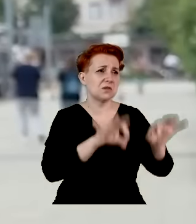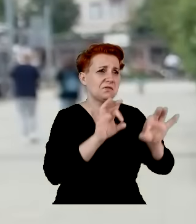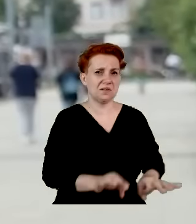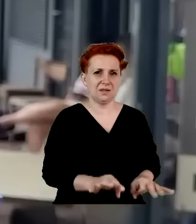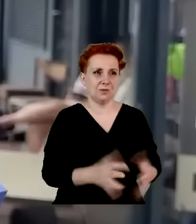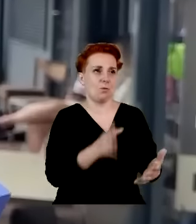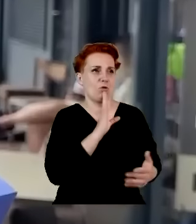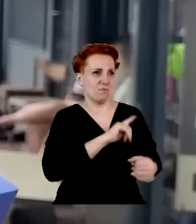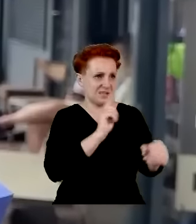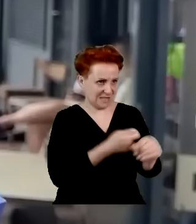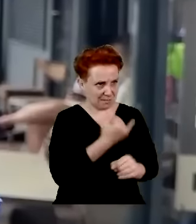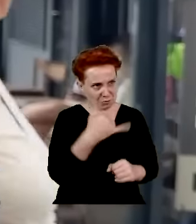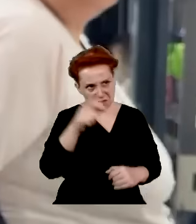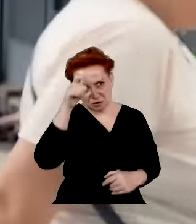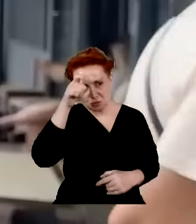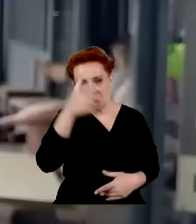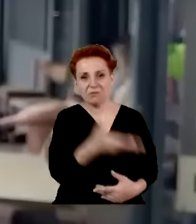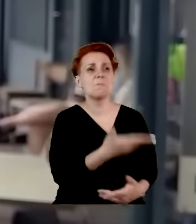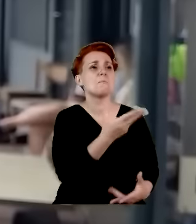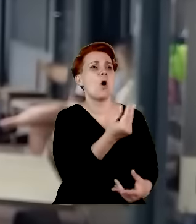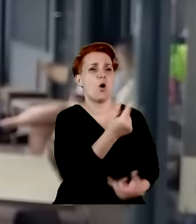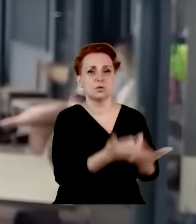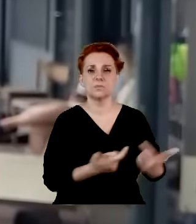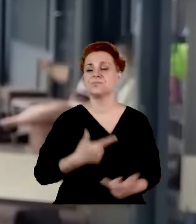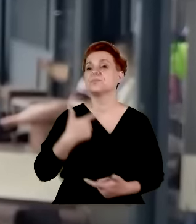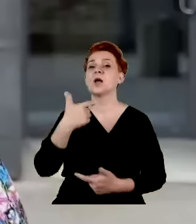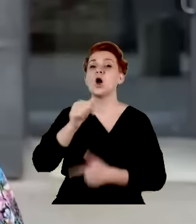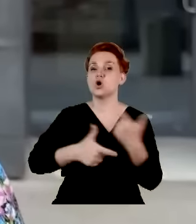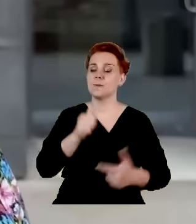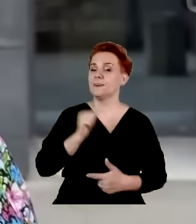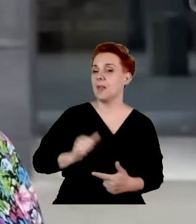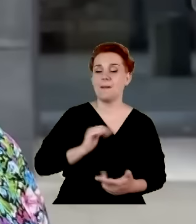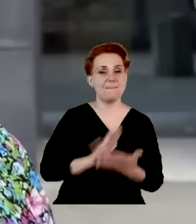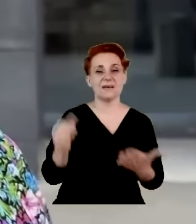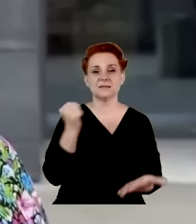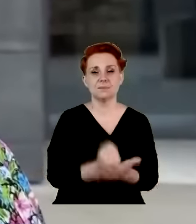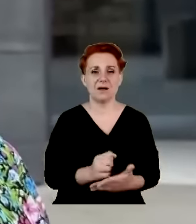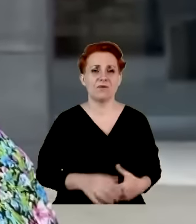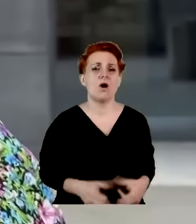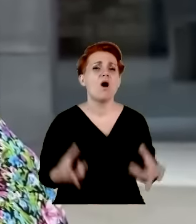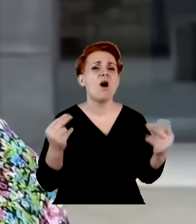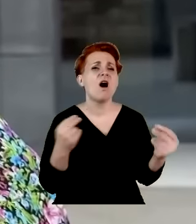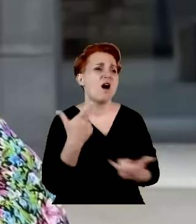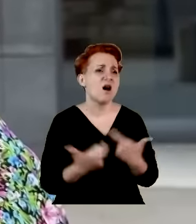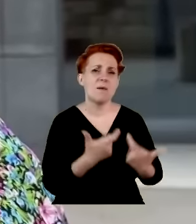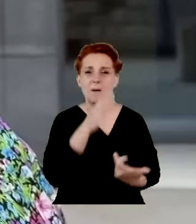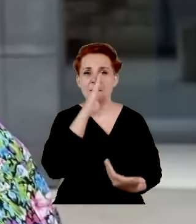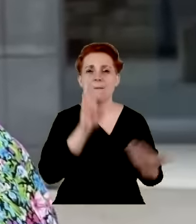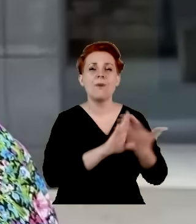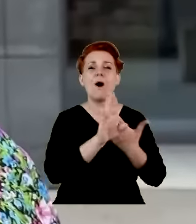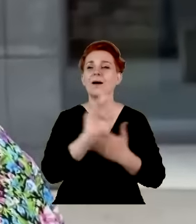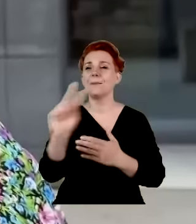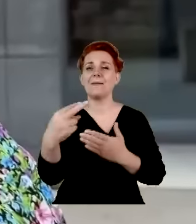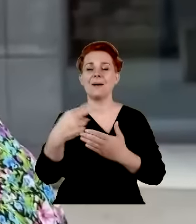awansował na takie stanowisko i czego dowiemy się niedługo. No nie wiem, może jakaś inwestycja nie powstanie albo w jakiś cudownych